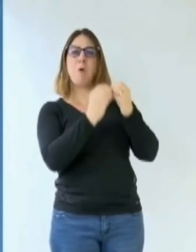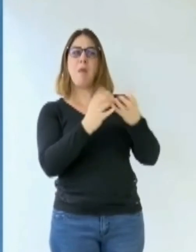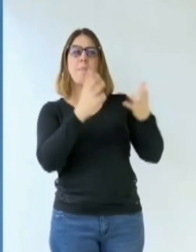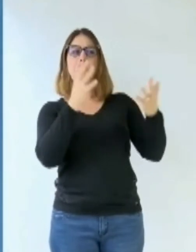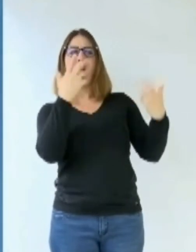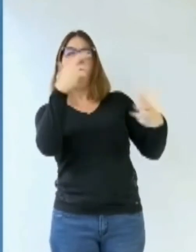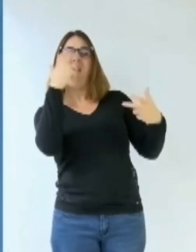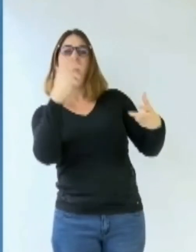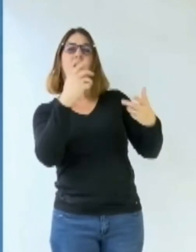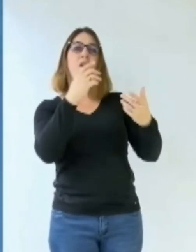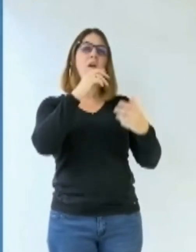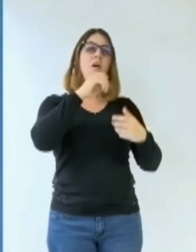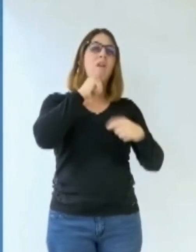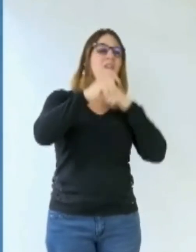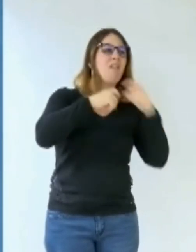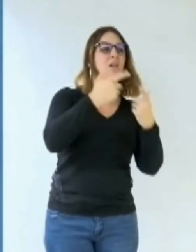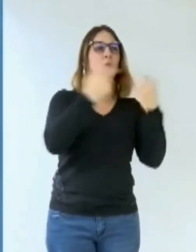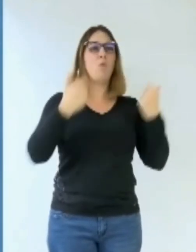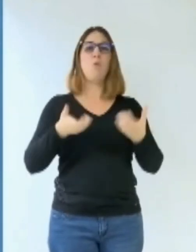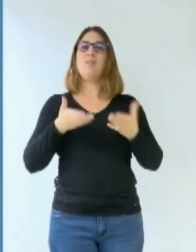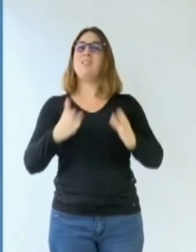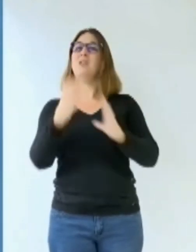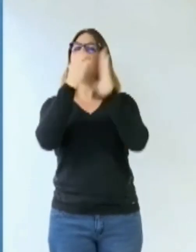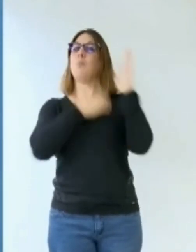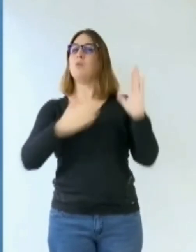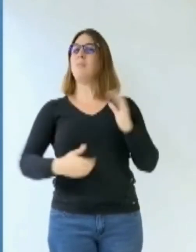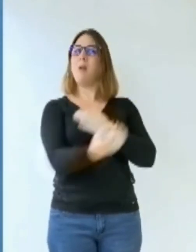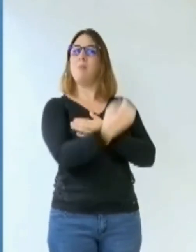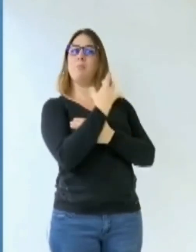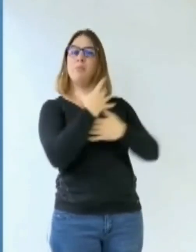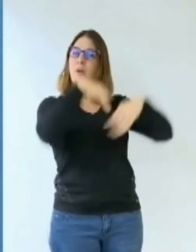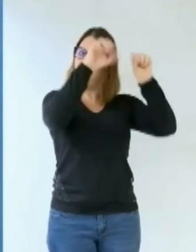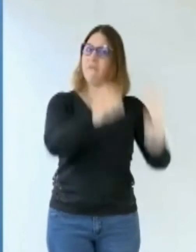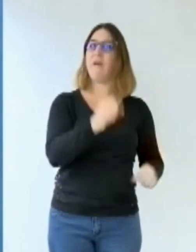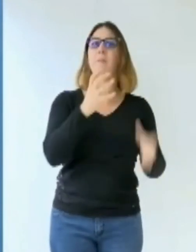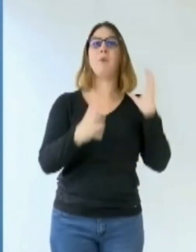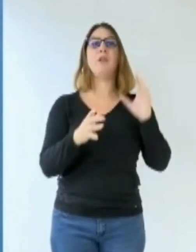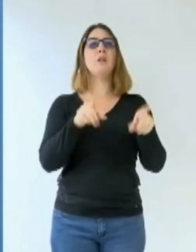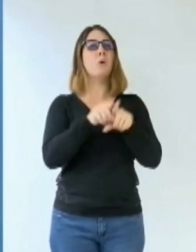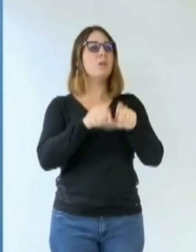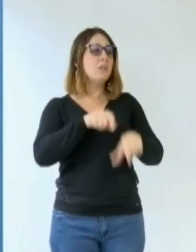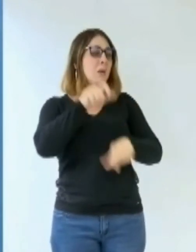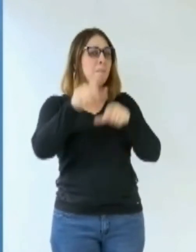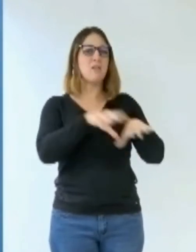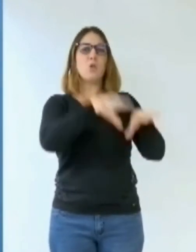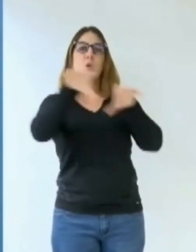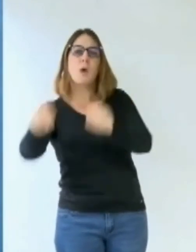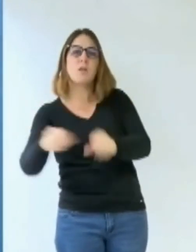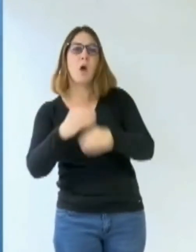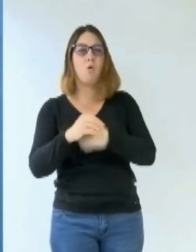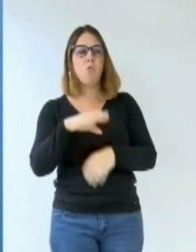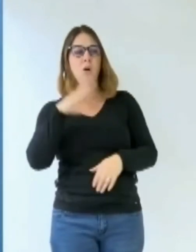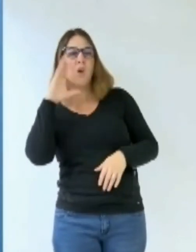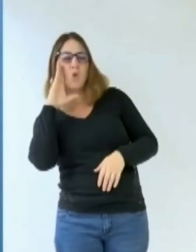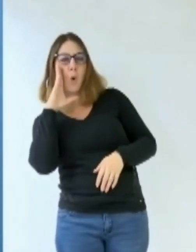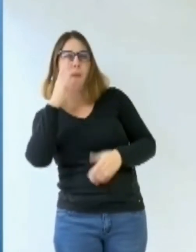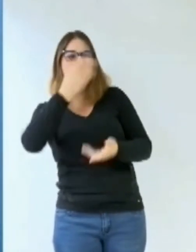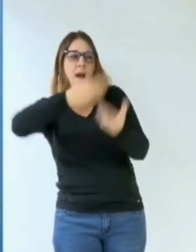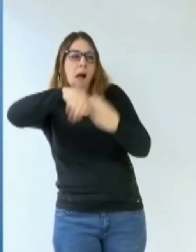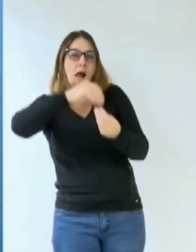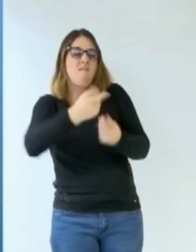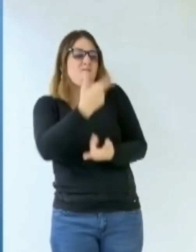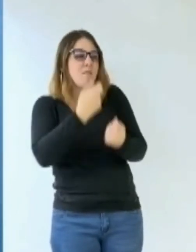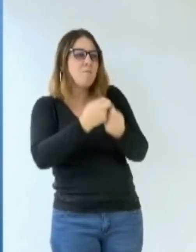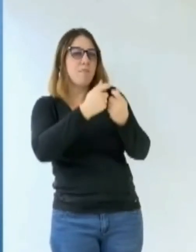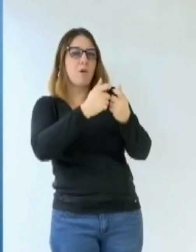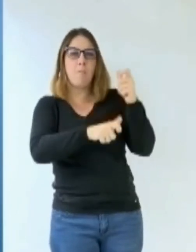publique ou ne respectant pas les arrêtés municipaux. Et de lutter contre les marchands de sommeil et les squatteurs. Alors que la police nationale